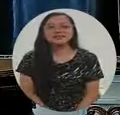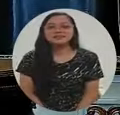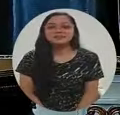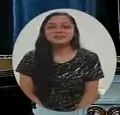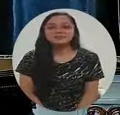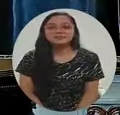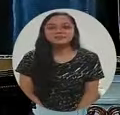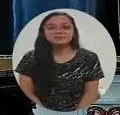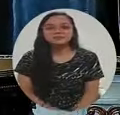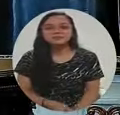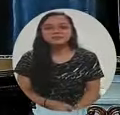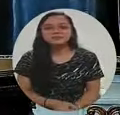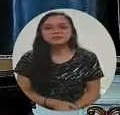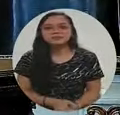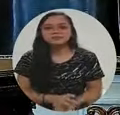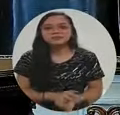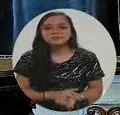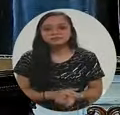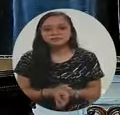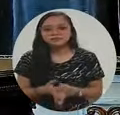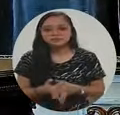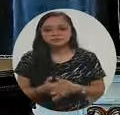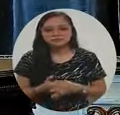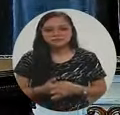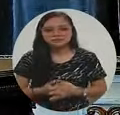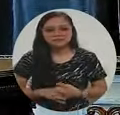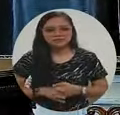kani, dili na si, wala na apil din